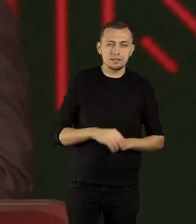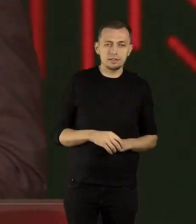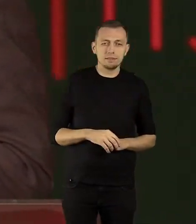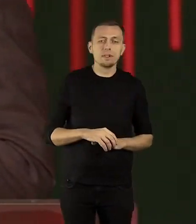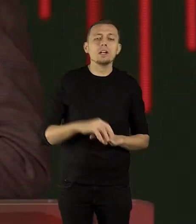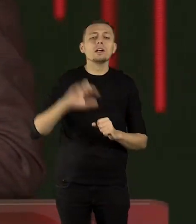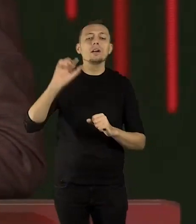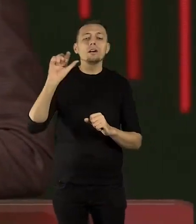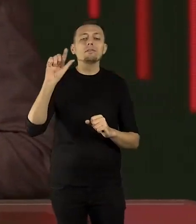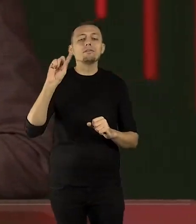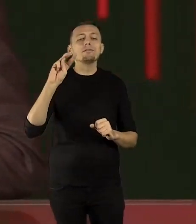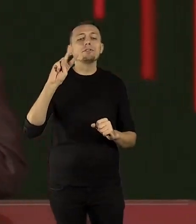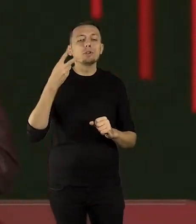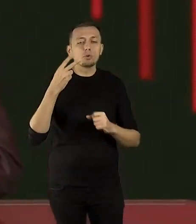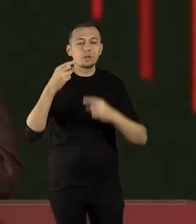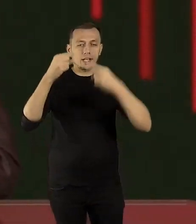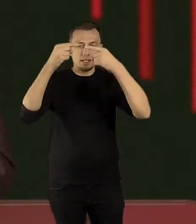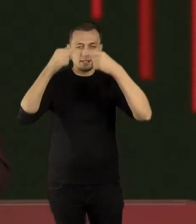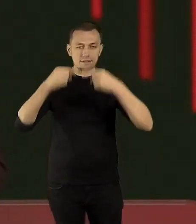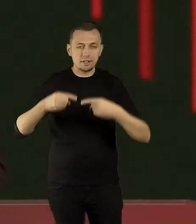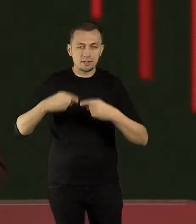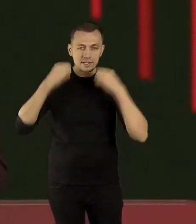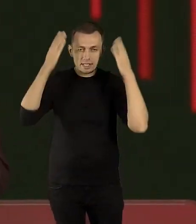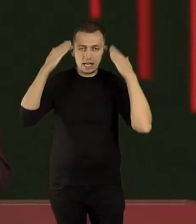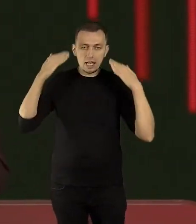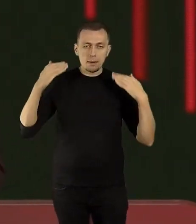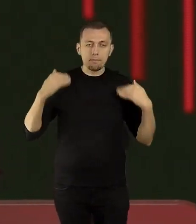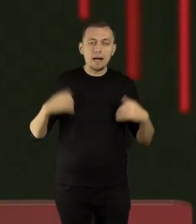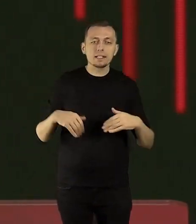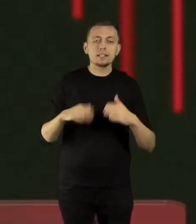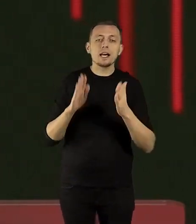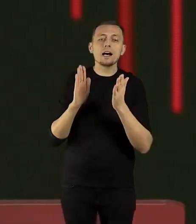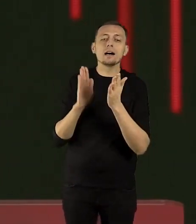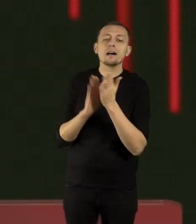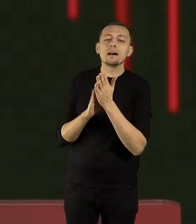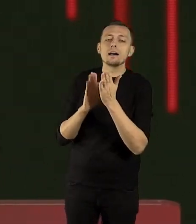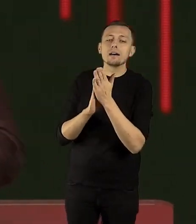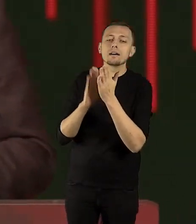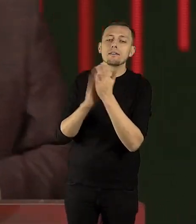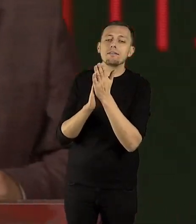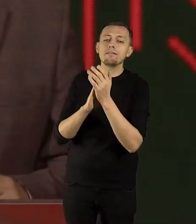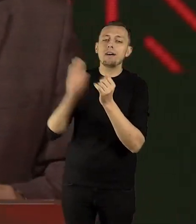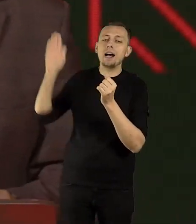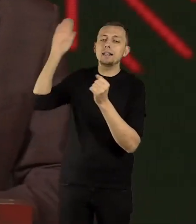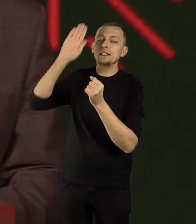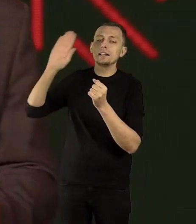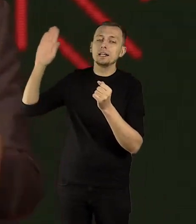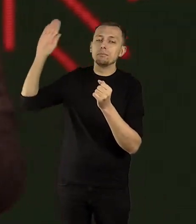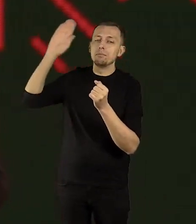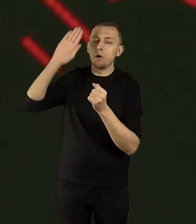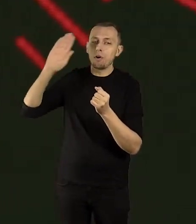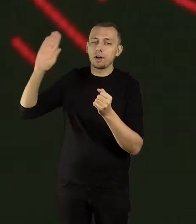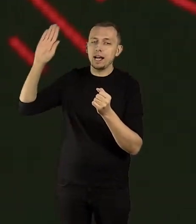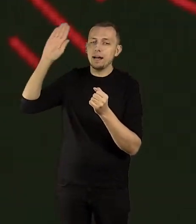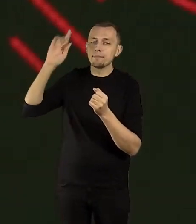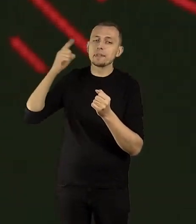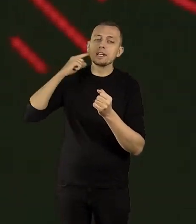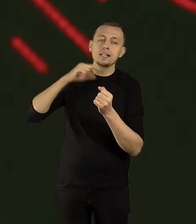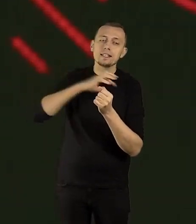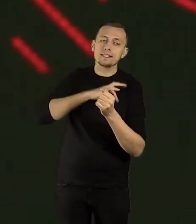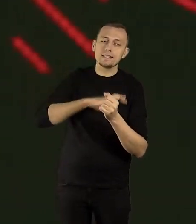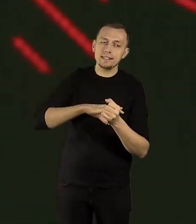Boga za to, co się stało dzięki przyjściu jej syna na świat. Jej punkt